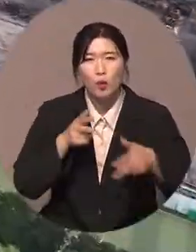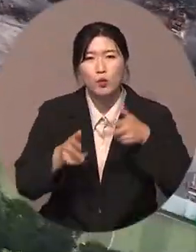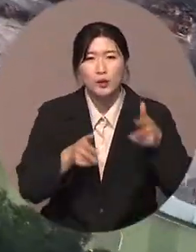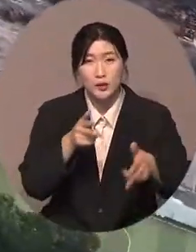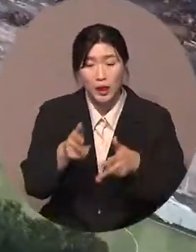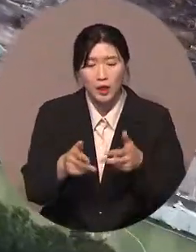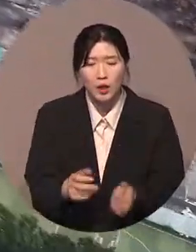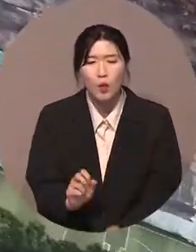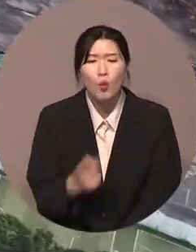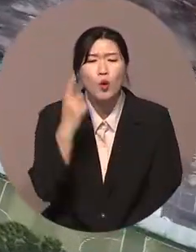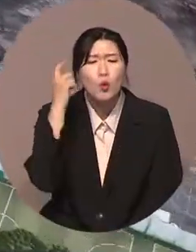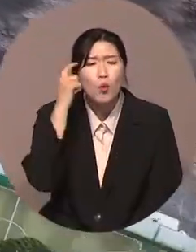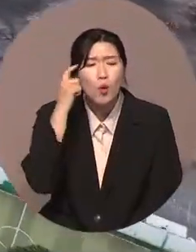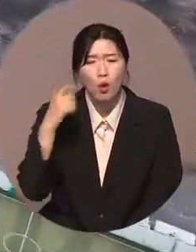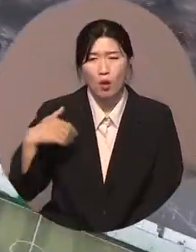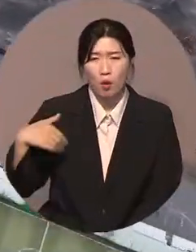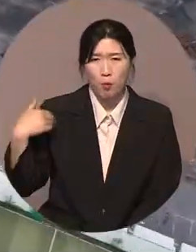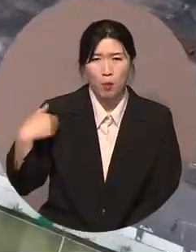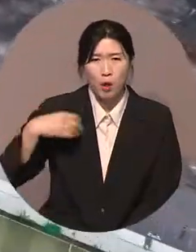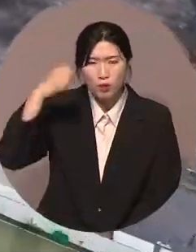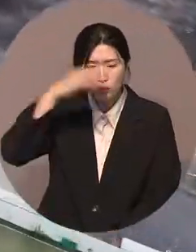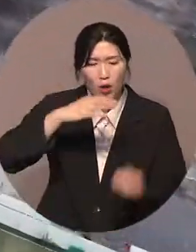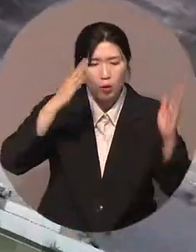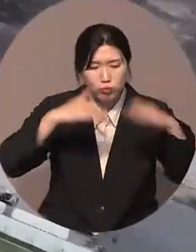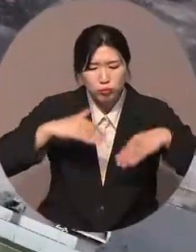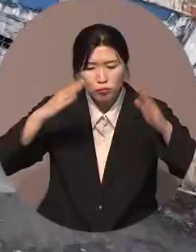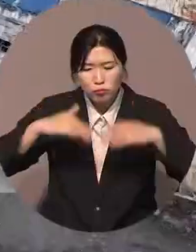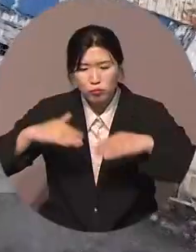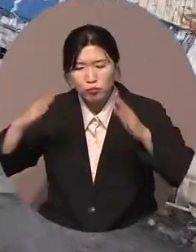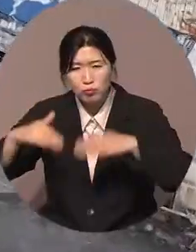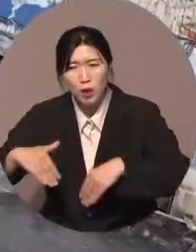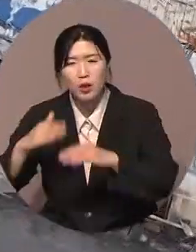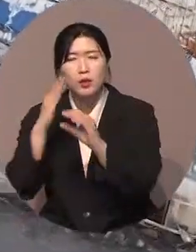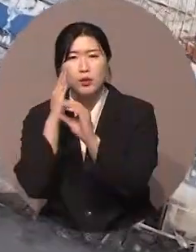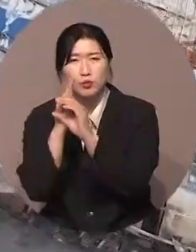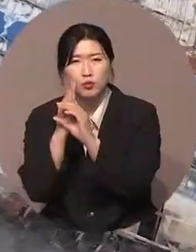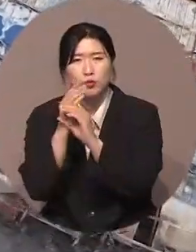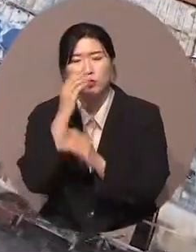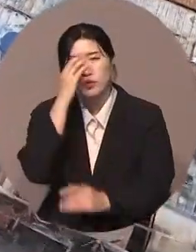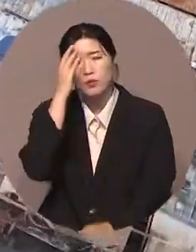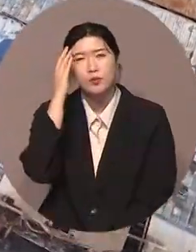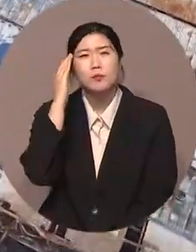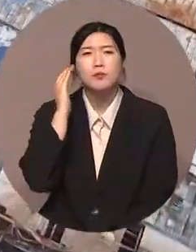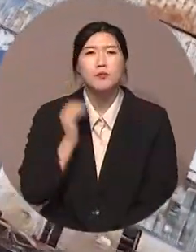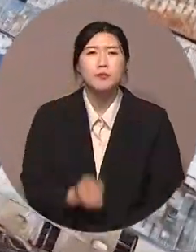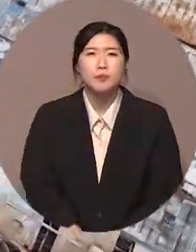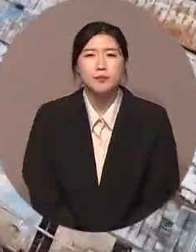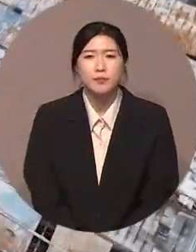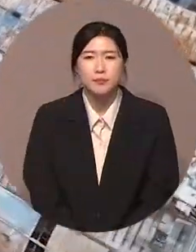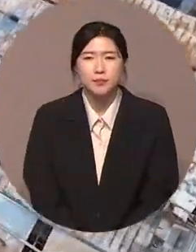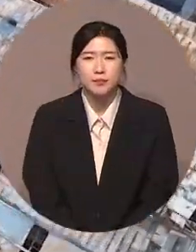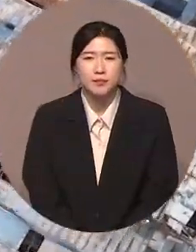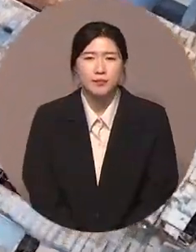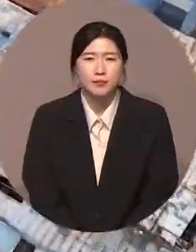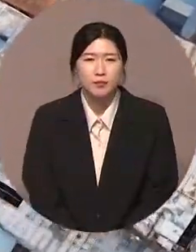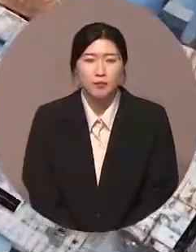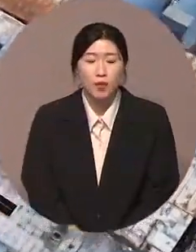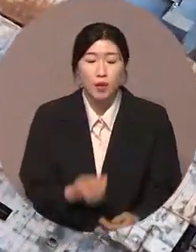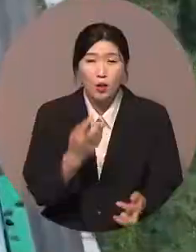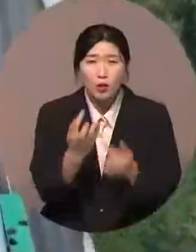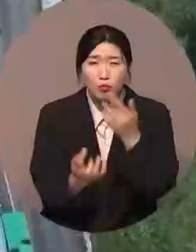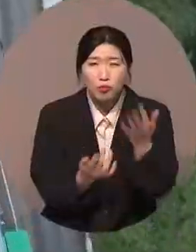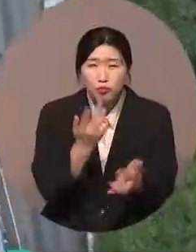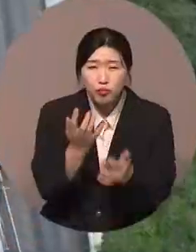원인이 끝내 밝혀지지 않은 채 철거가 진행 중인데 11월 말이면 작업이 끝납니다. 화재로